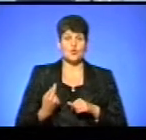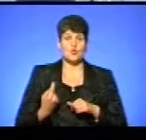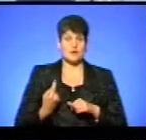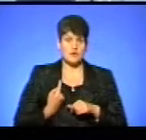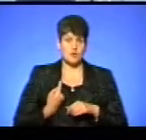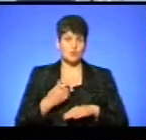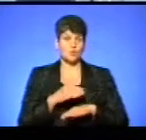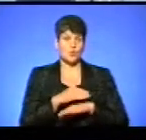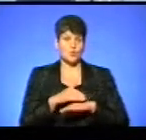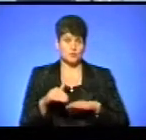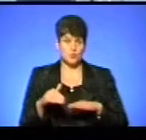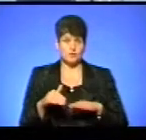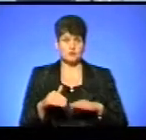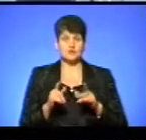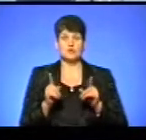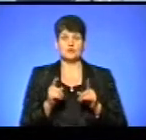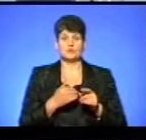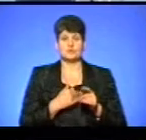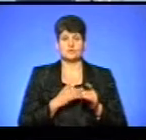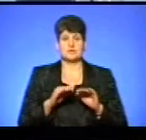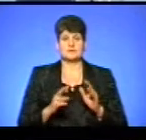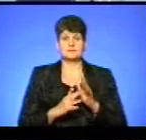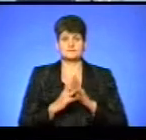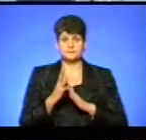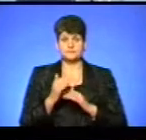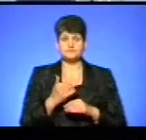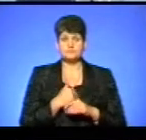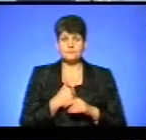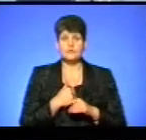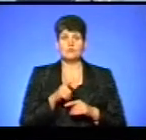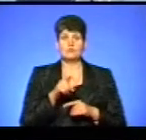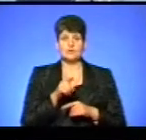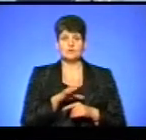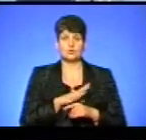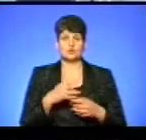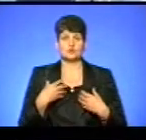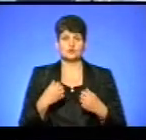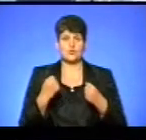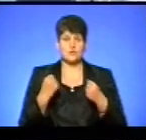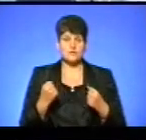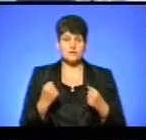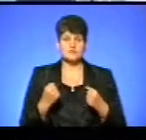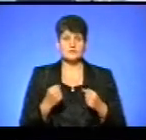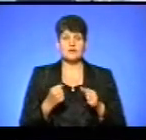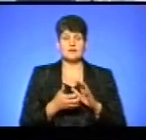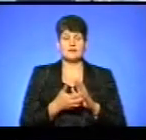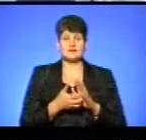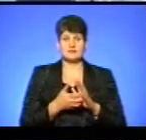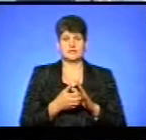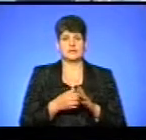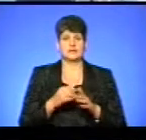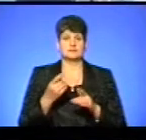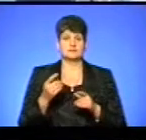про те, аби діти зростали в мирній державі, вони ще й хочуть, аби вони були здорові. І таке, як брак ліків або брак